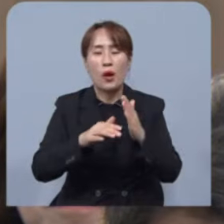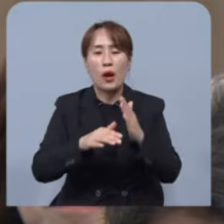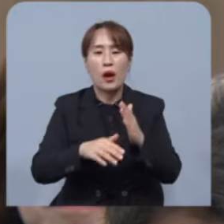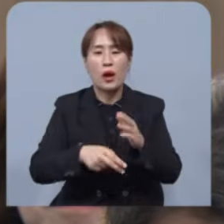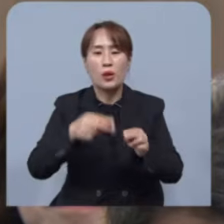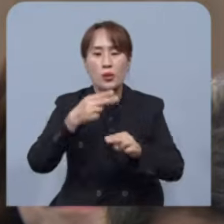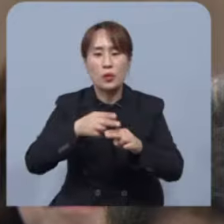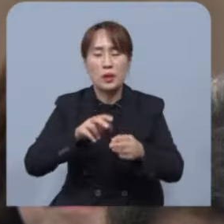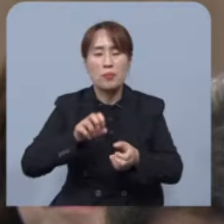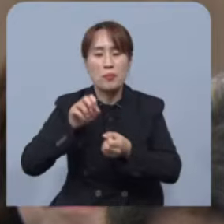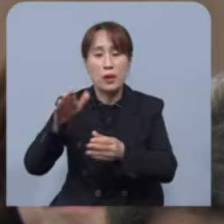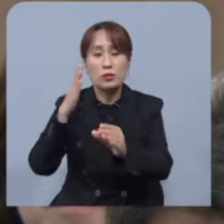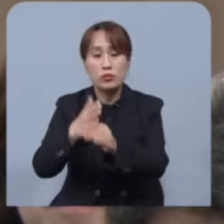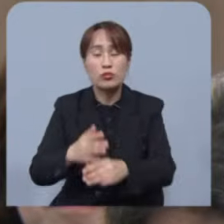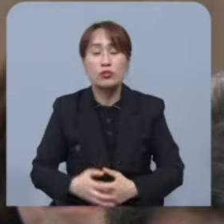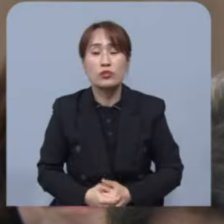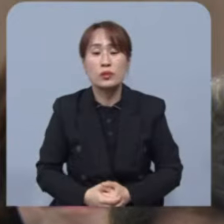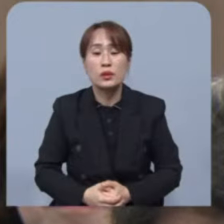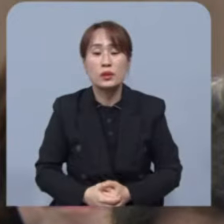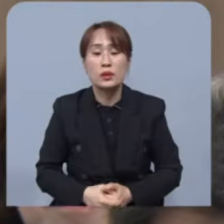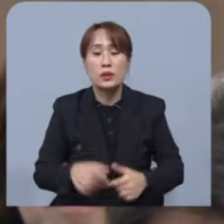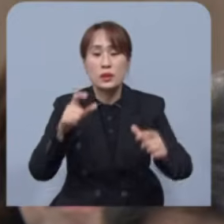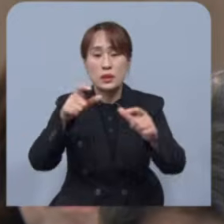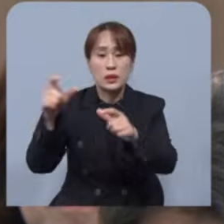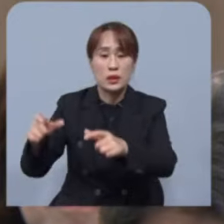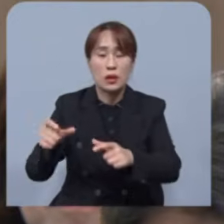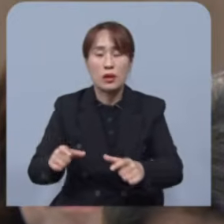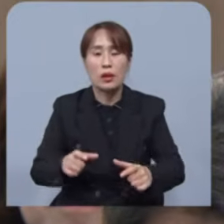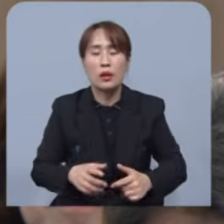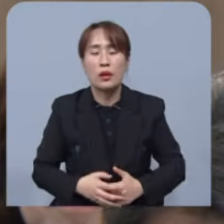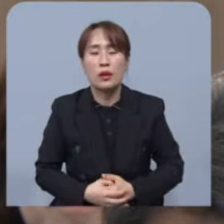하는데 보면은 지역에